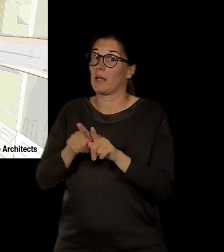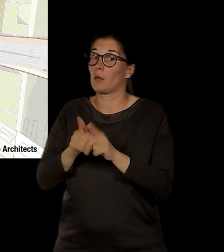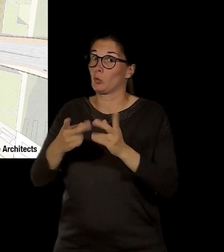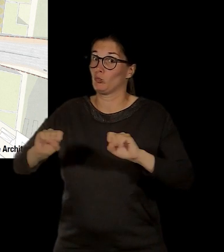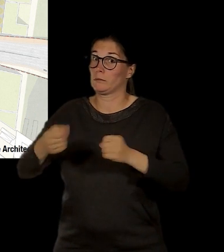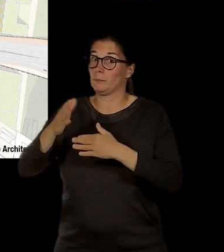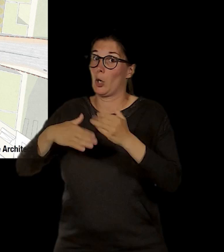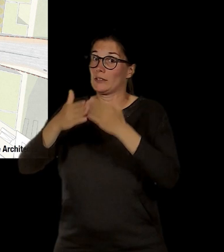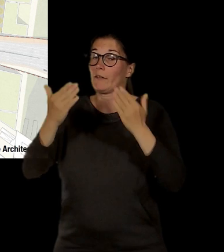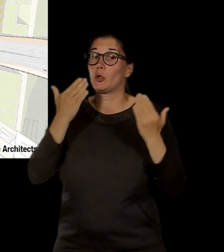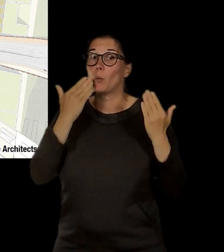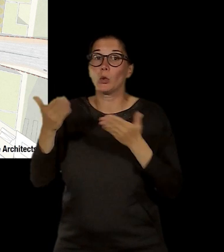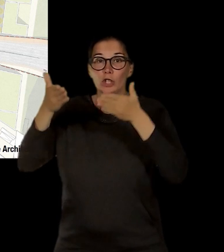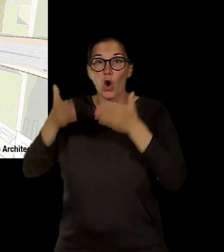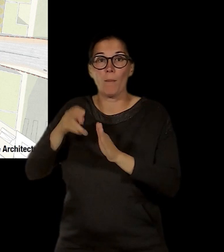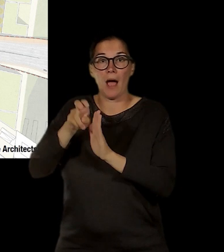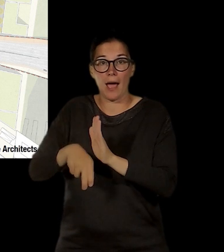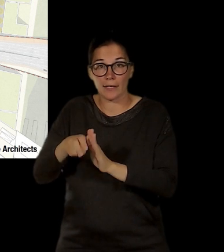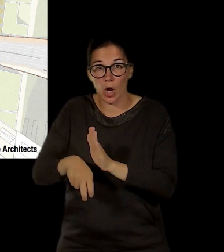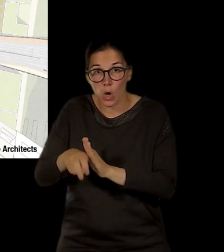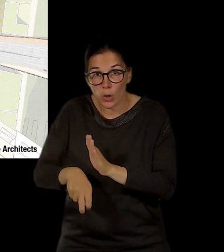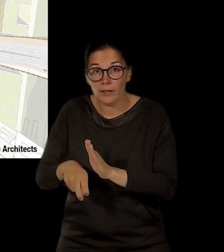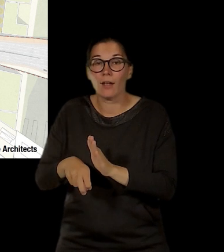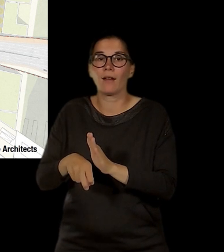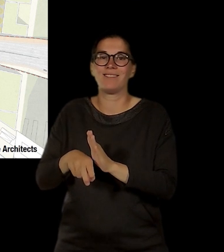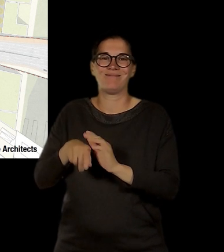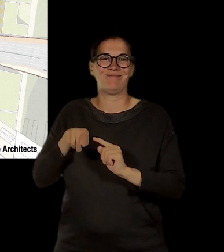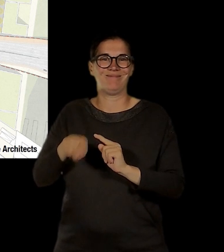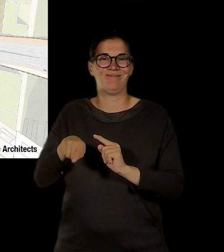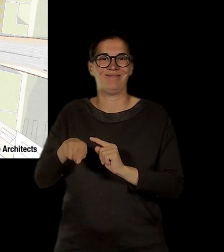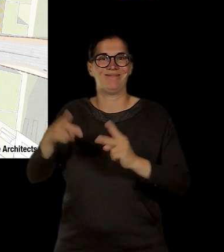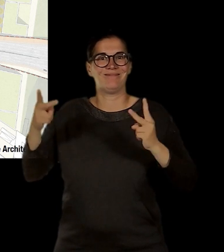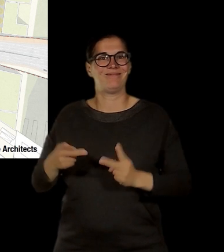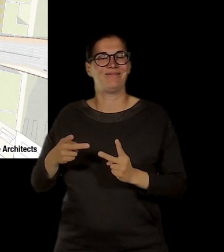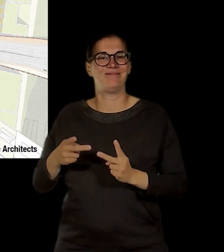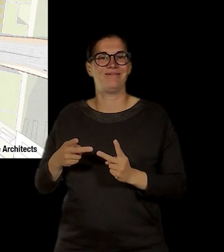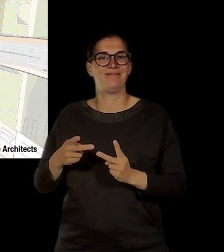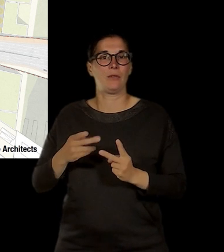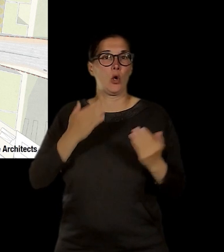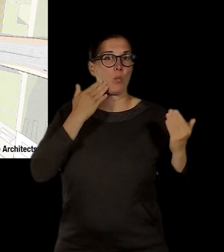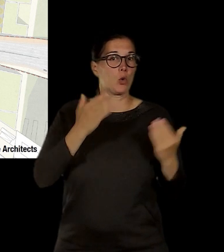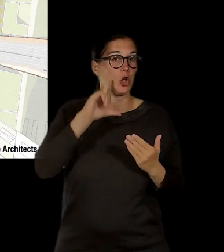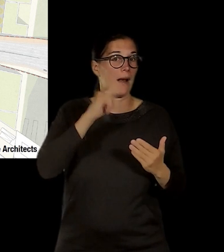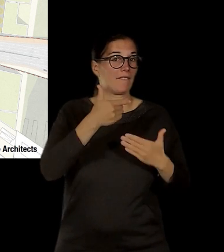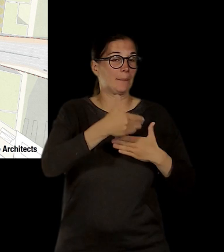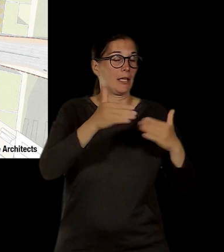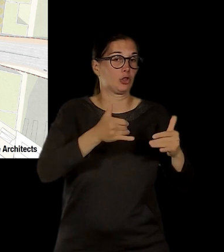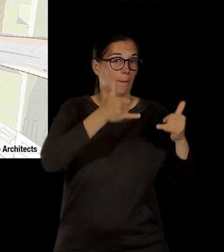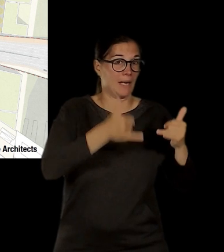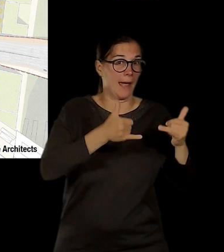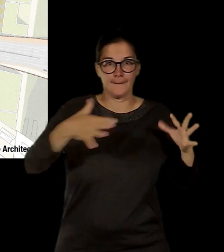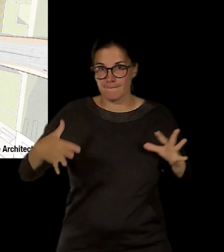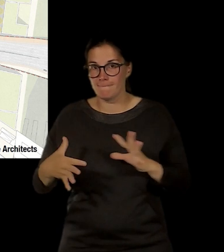který by mohlo být vlastně takovým bratříčkem toho našeho muzea hlavního města Prahy.